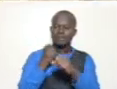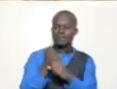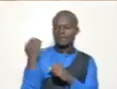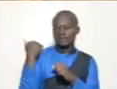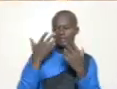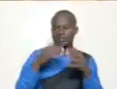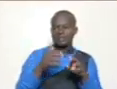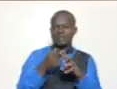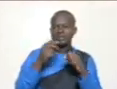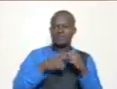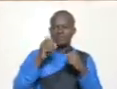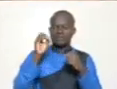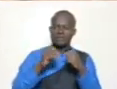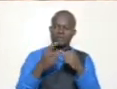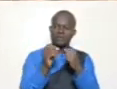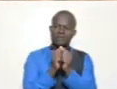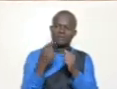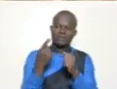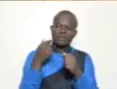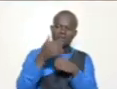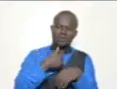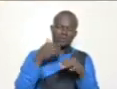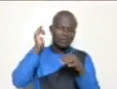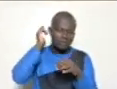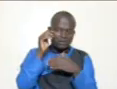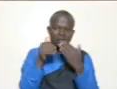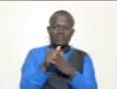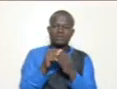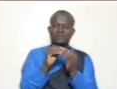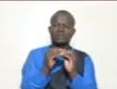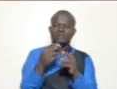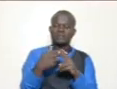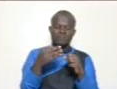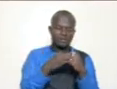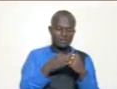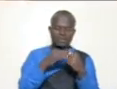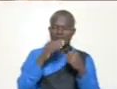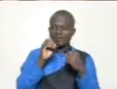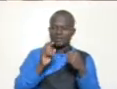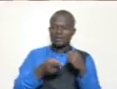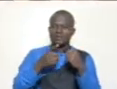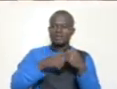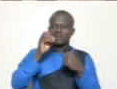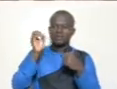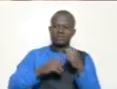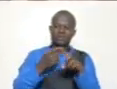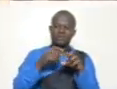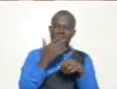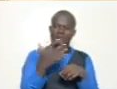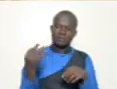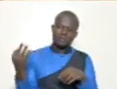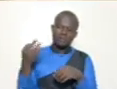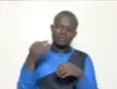kuri 7% muri 2011 naho afite telefone ngendanwa umubare ugeze kuri 86.6% uvuye kuri 33%